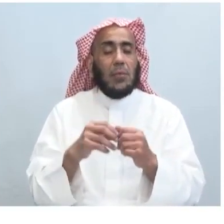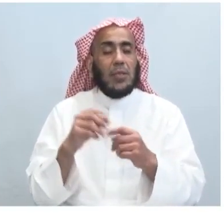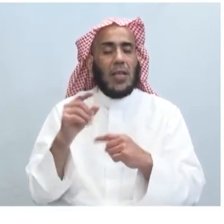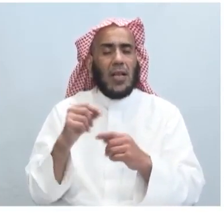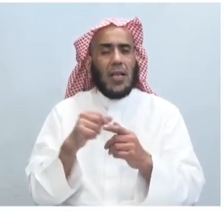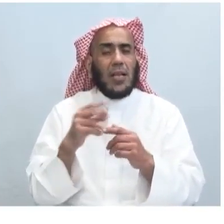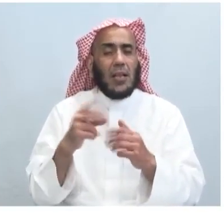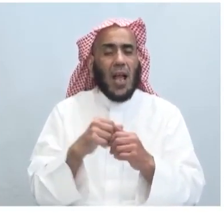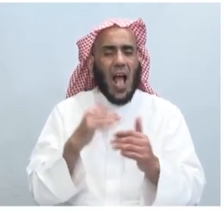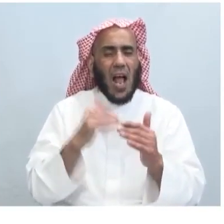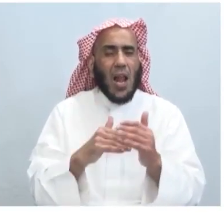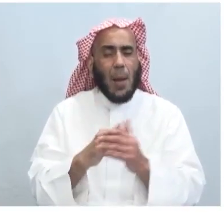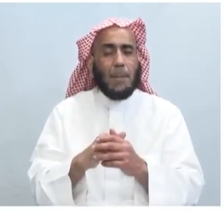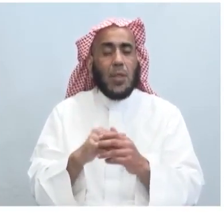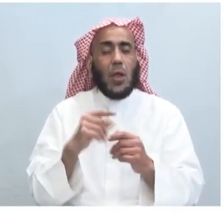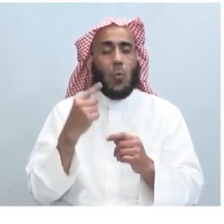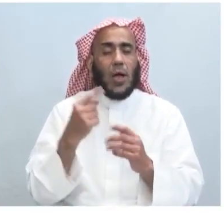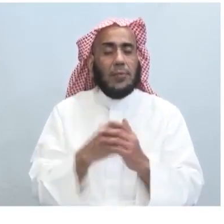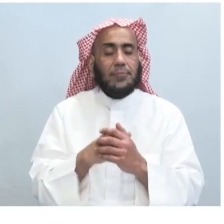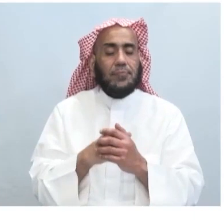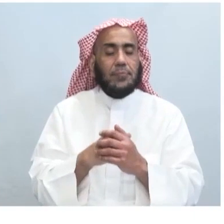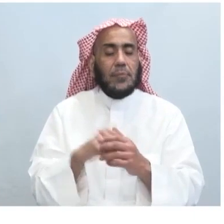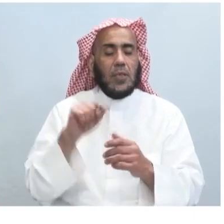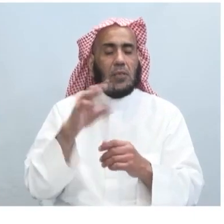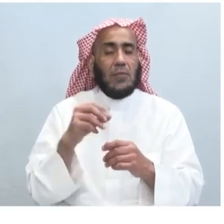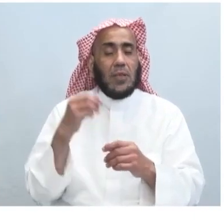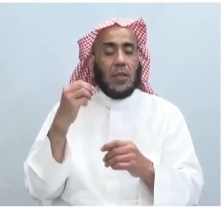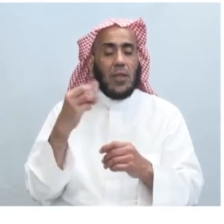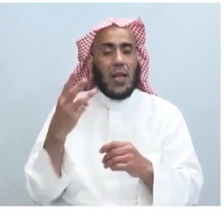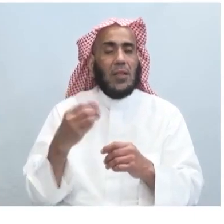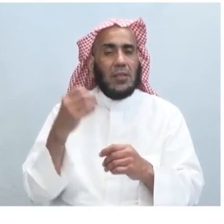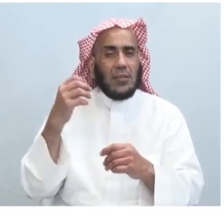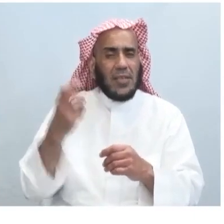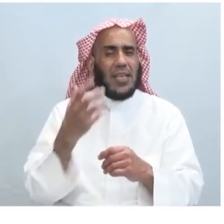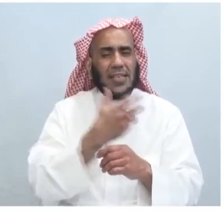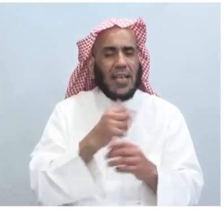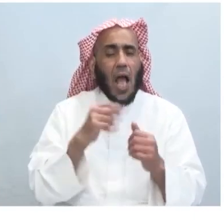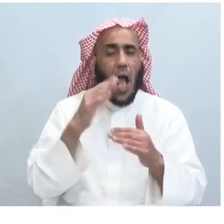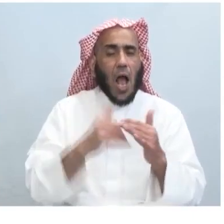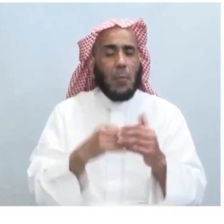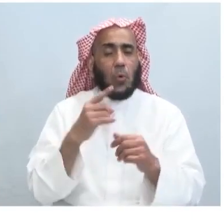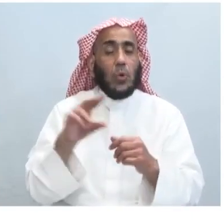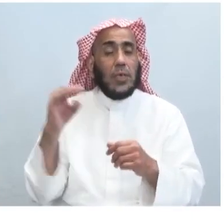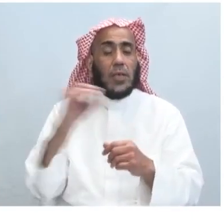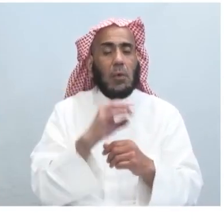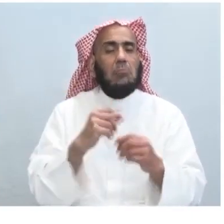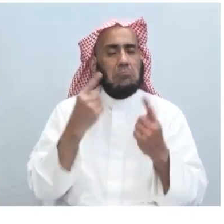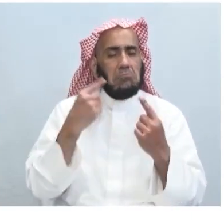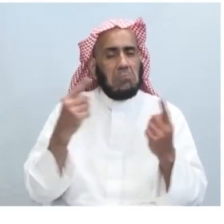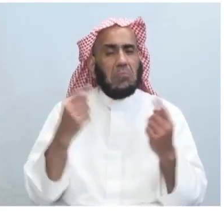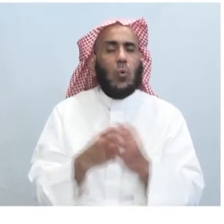كيو الناتجه هي اقل من الواحد طبعا لاحظ هنا انها 0.39 اذا هي اقل من الواحد والاجابه تكون